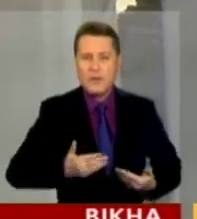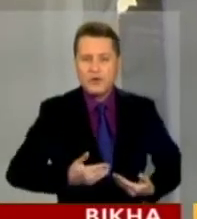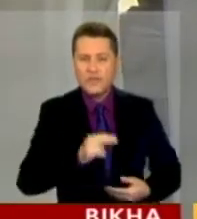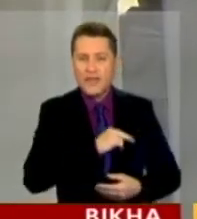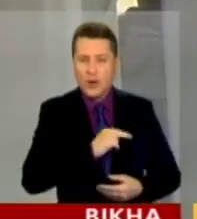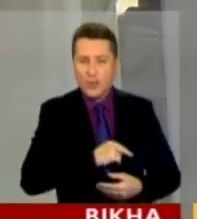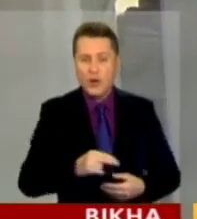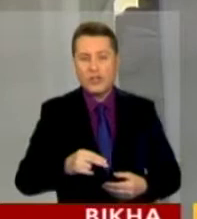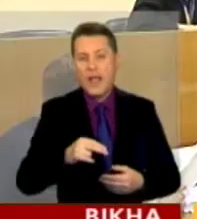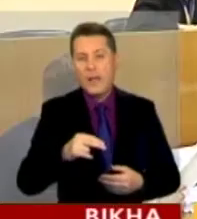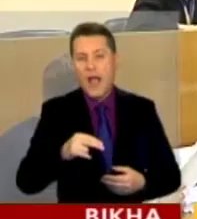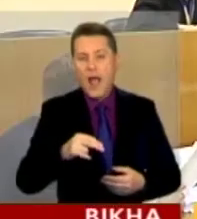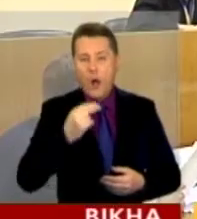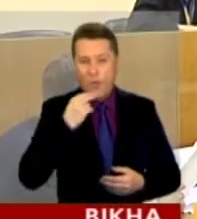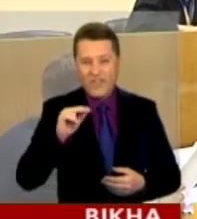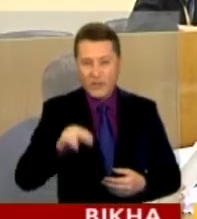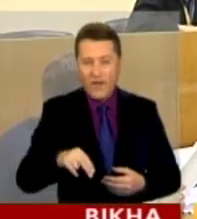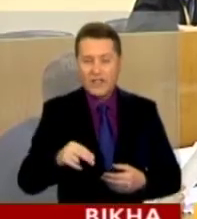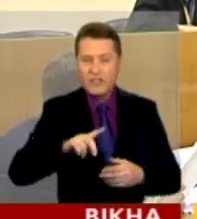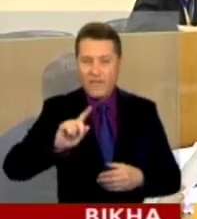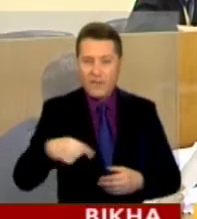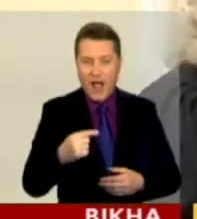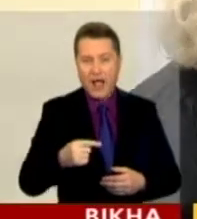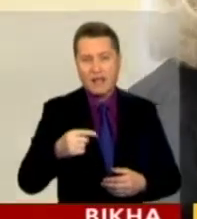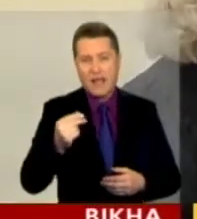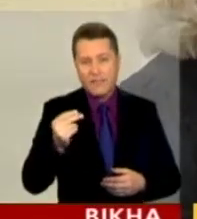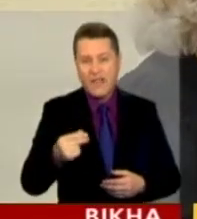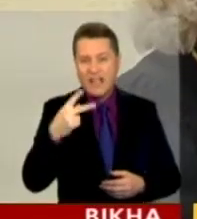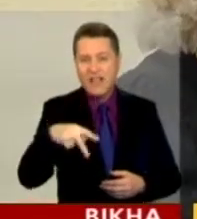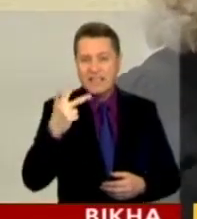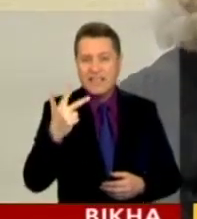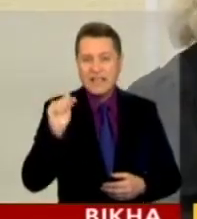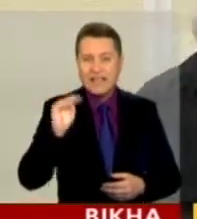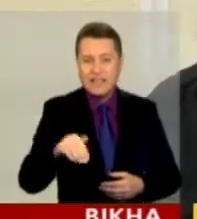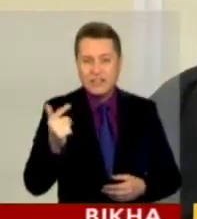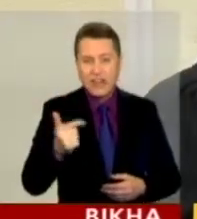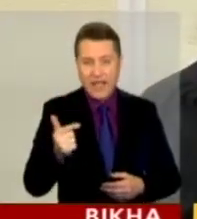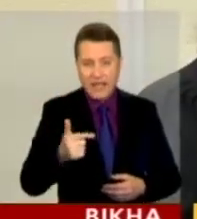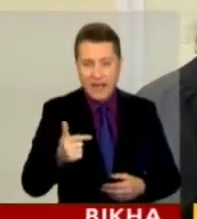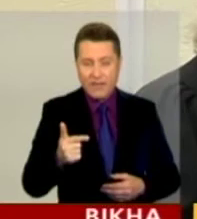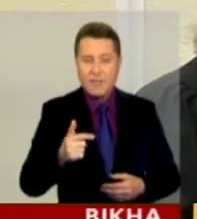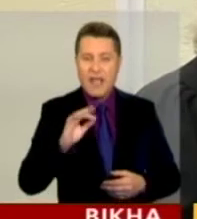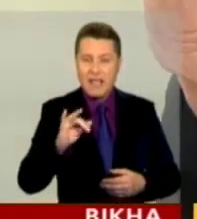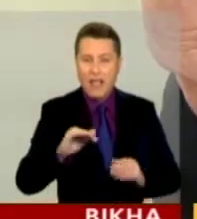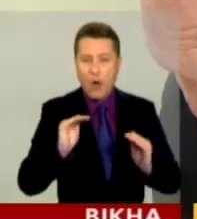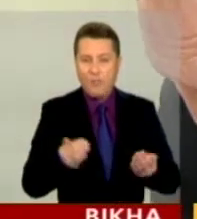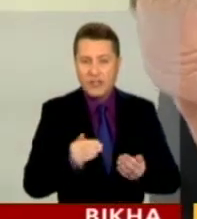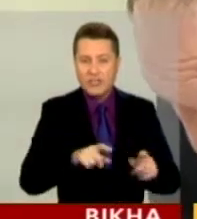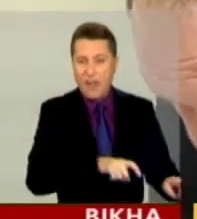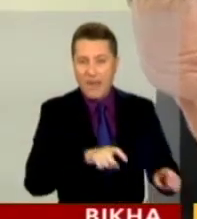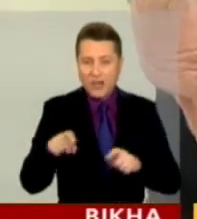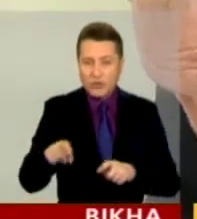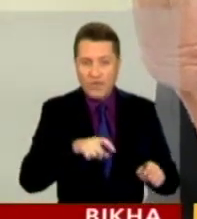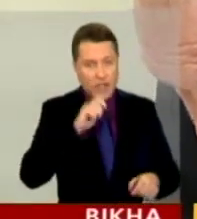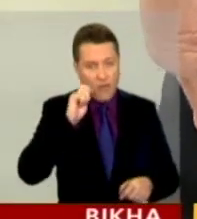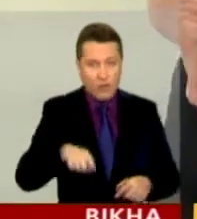запобіжного заходу обвинувачення вимагало грошову заставу у розмірі майже 23 тисячі гривень та обмеження у пересуванні Україною та за кордоном.